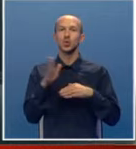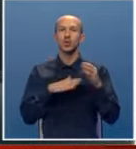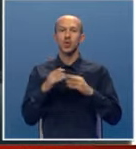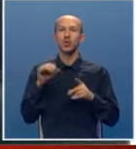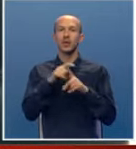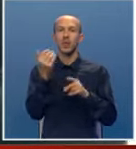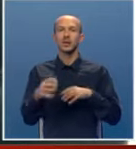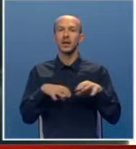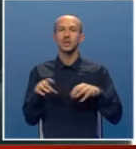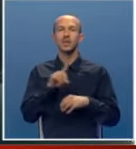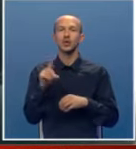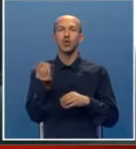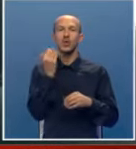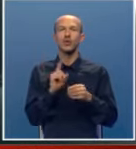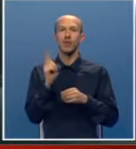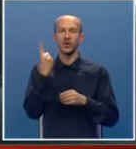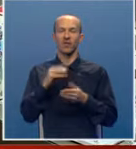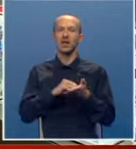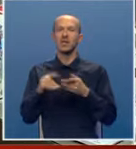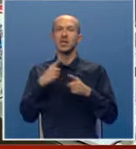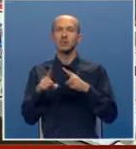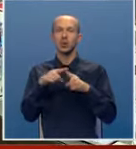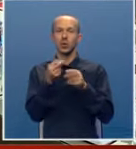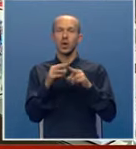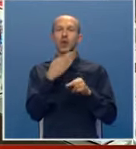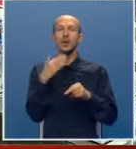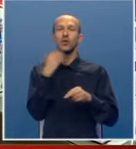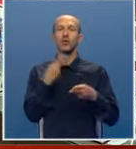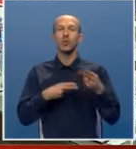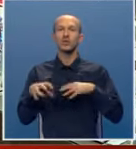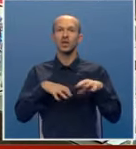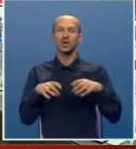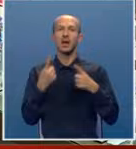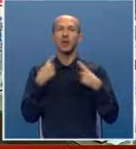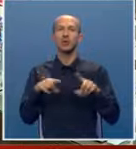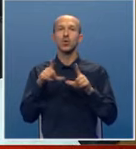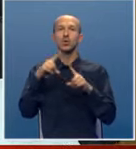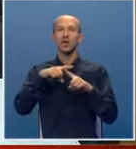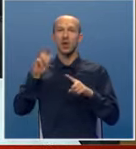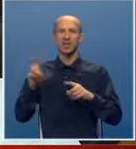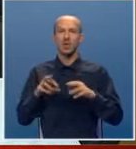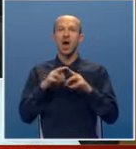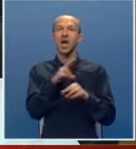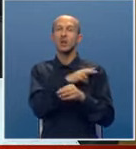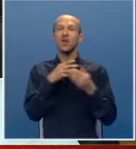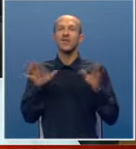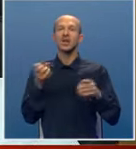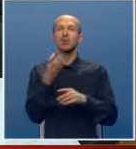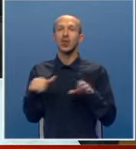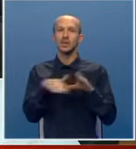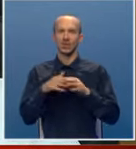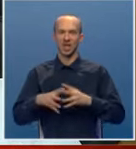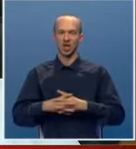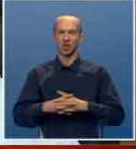jer plate radnicima nisu odavno povećavane. Tvrde da zbog toga nema dovoljno proizvodnih radnika, posebno u termoelektranama, a imaju veliki broj